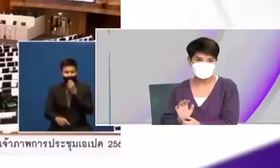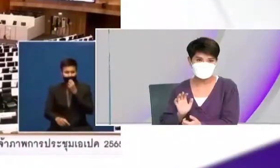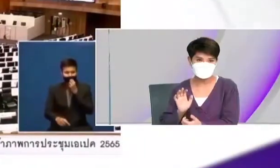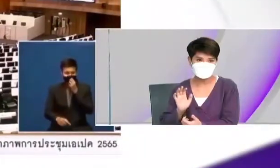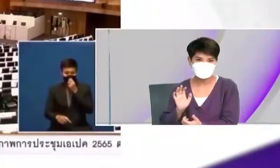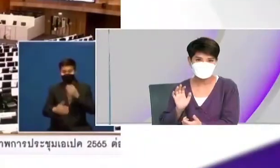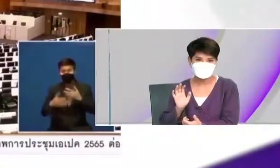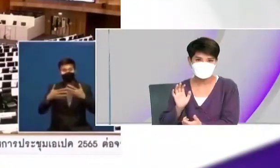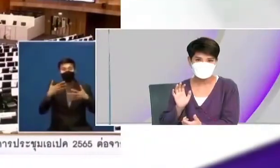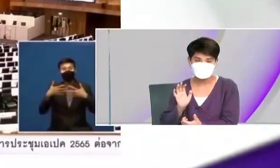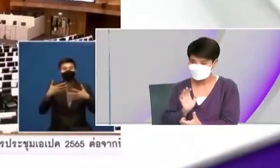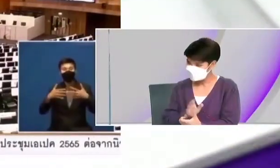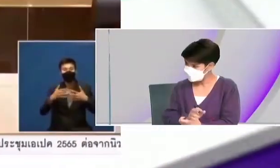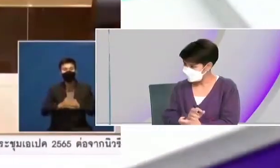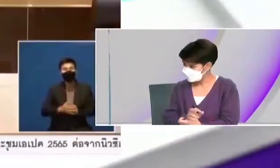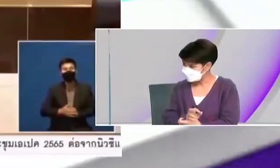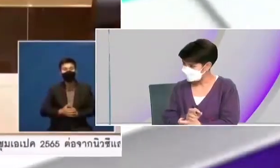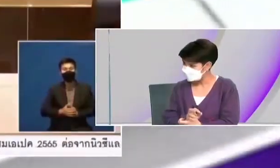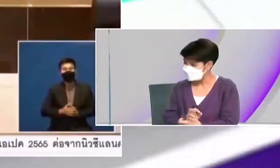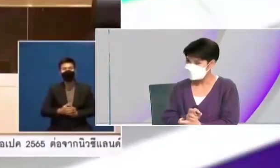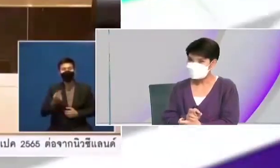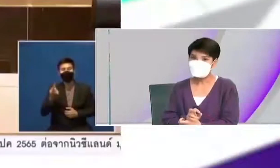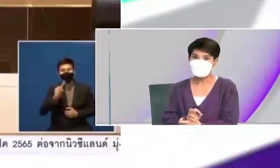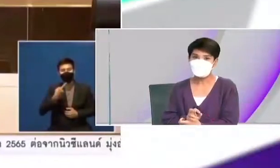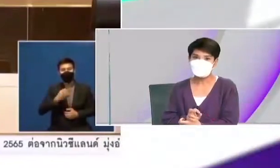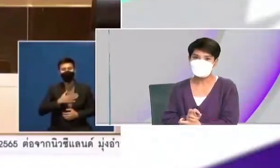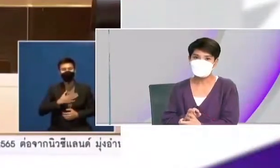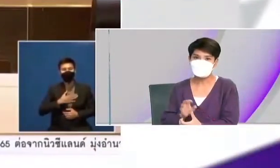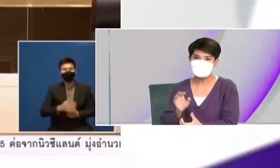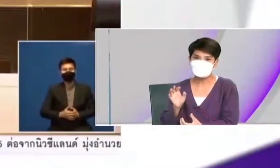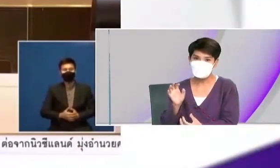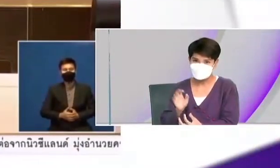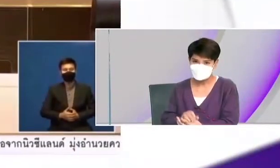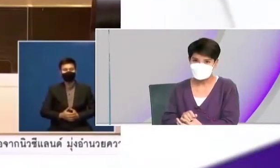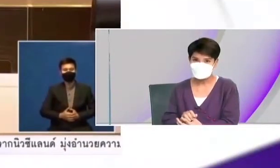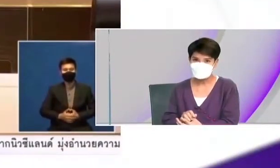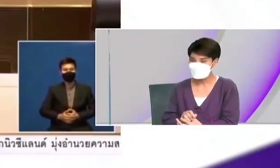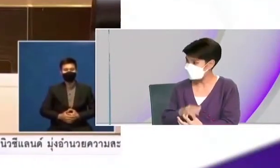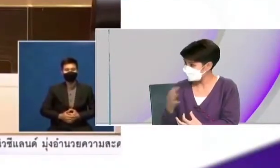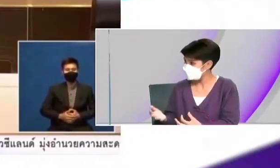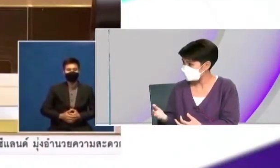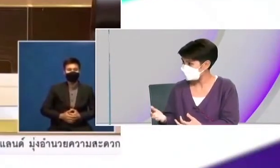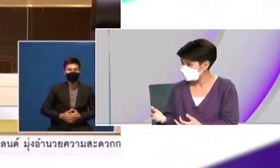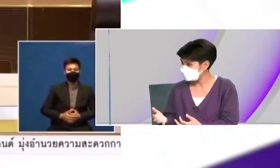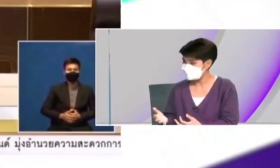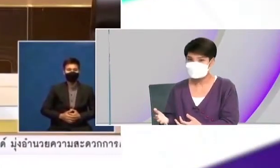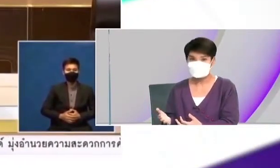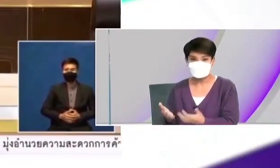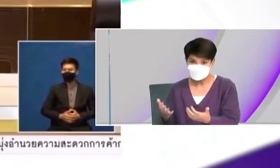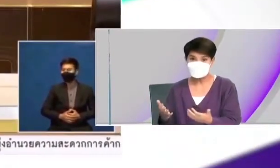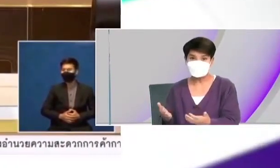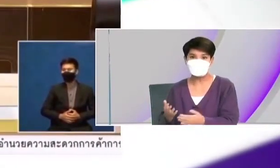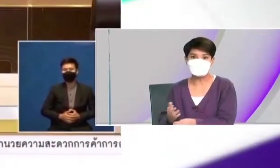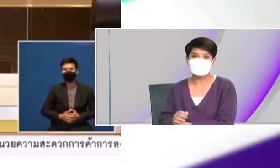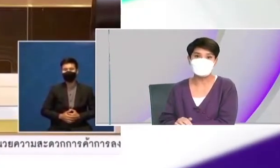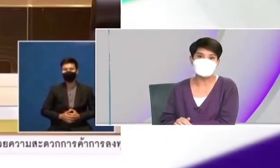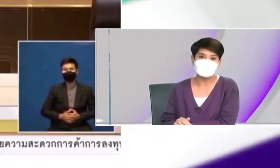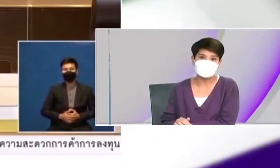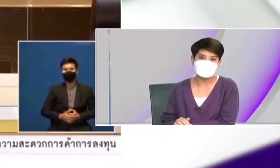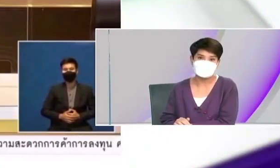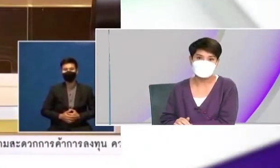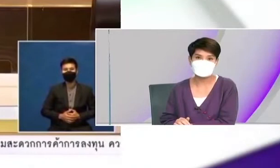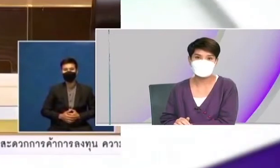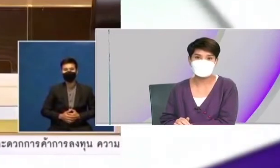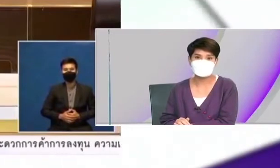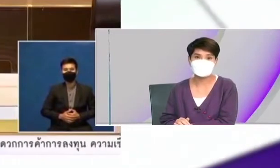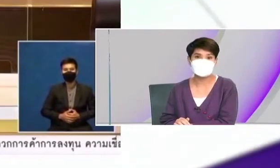ามีทั้งการถึงเนื้อถึงตัวกันแล้วก็มีการคว้าโทรศัพท์แล้วก็โยนโทรศัพท์ด้วยรายงานข่าวของนักข่าวเป็น